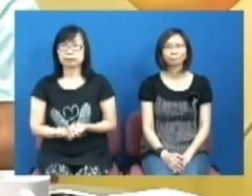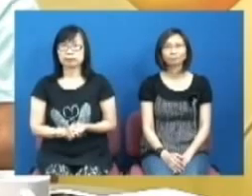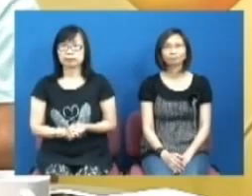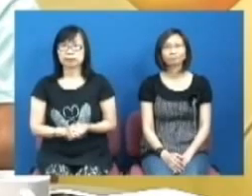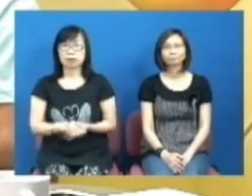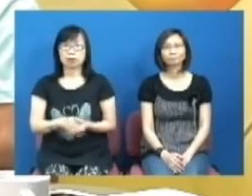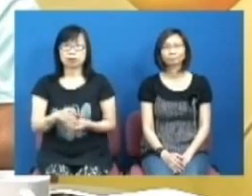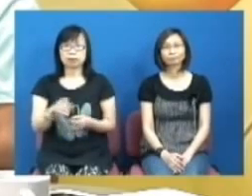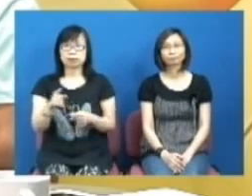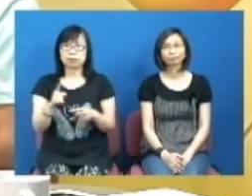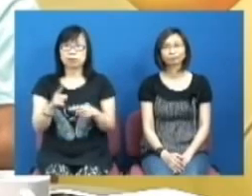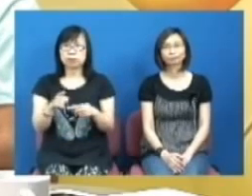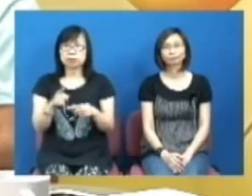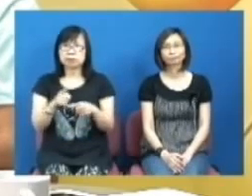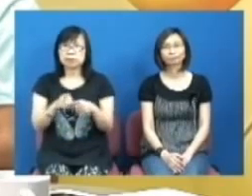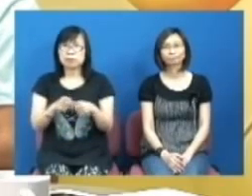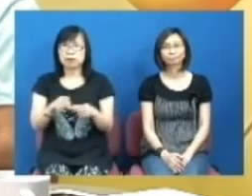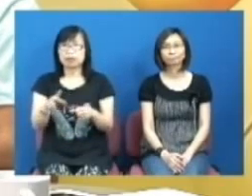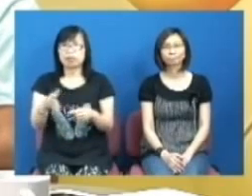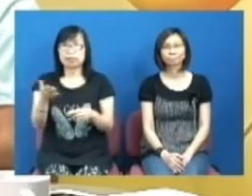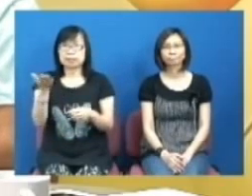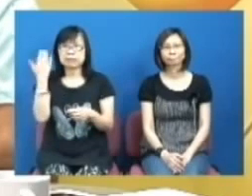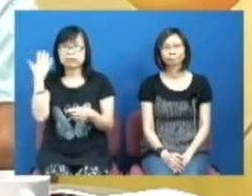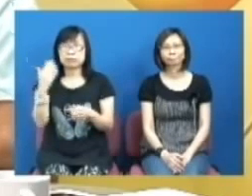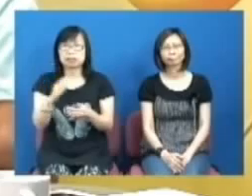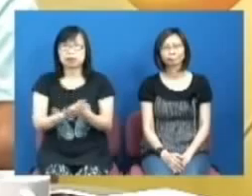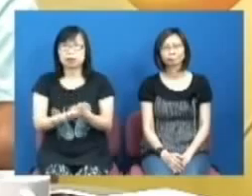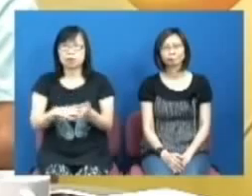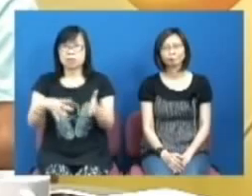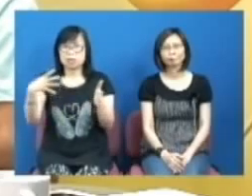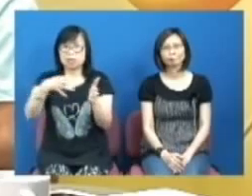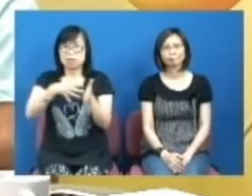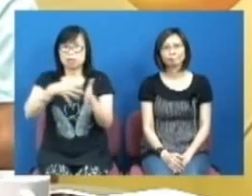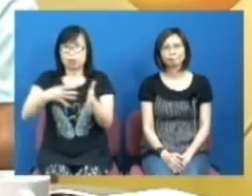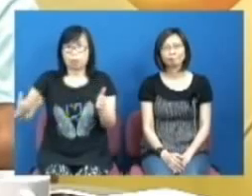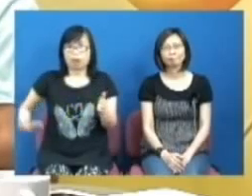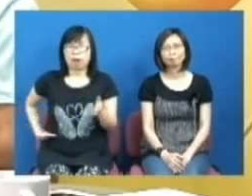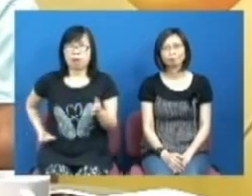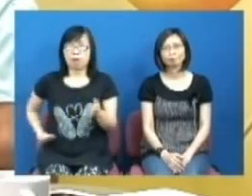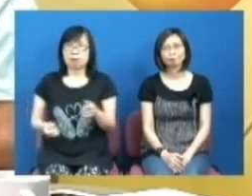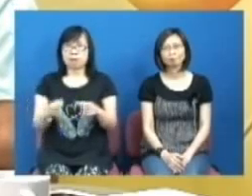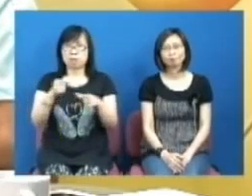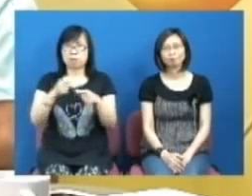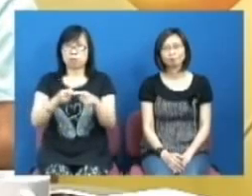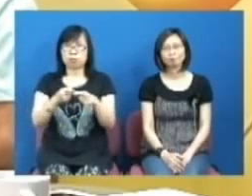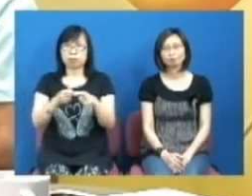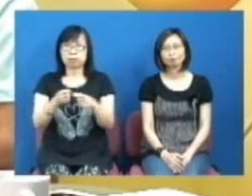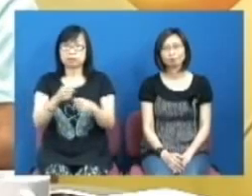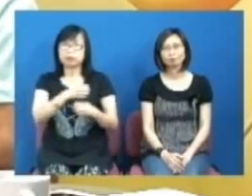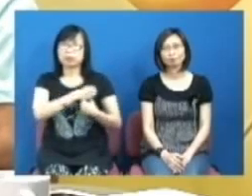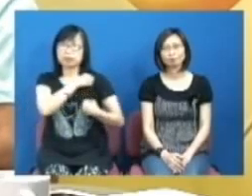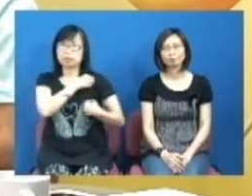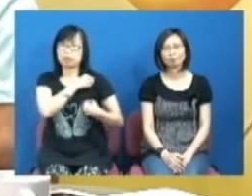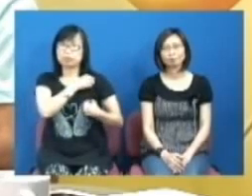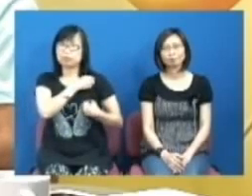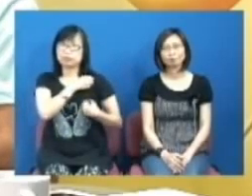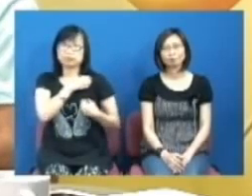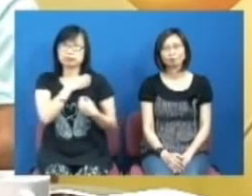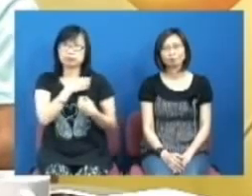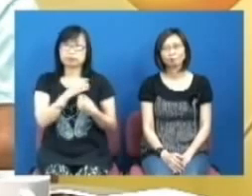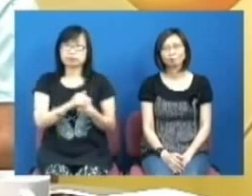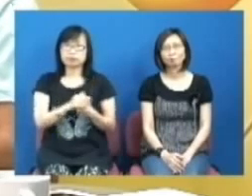好明顯證明咗當時阿施耀華同埋何俊仁講話，即係共產黨會乘虛而入，打敗